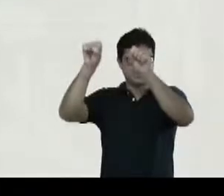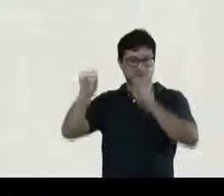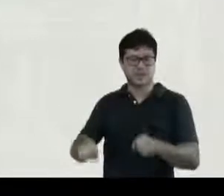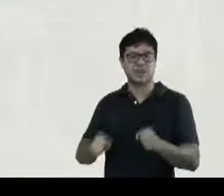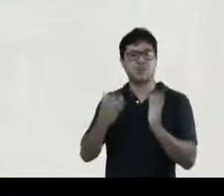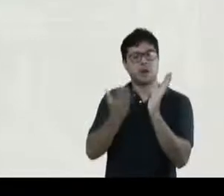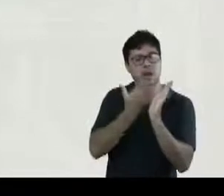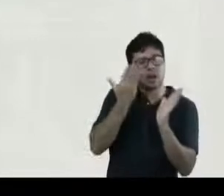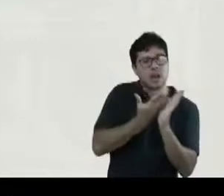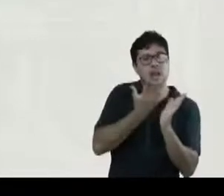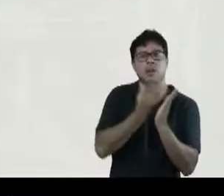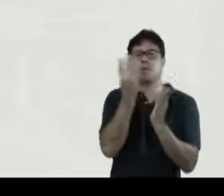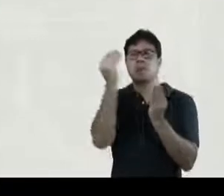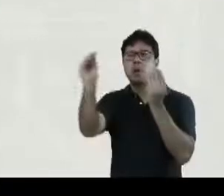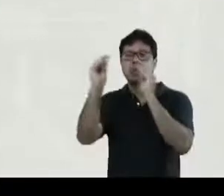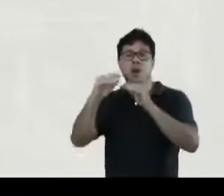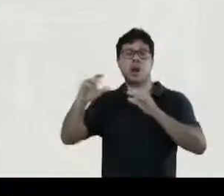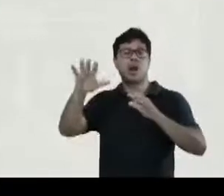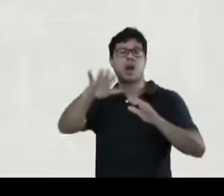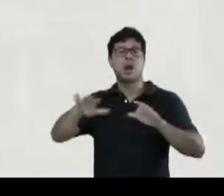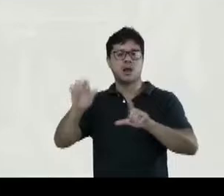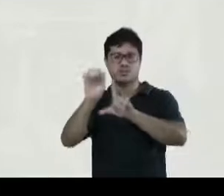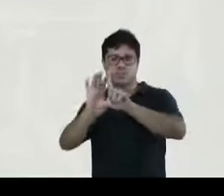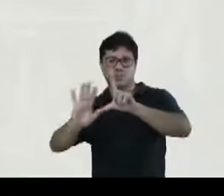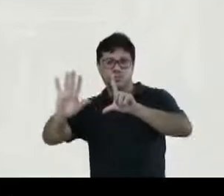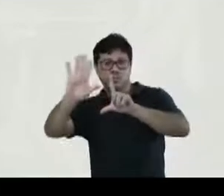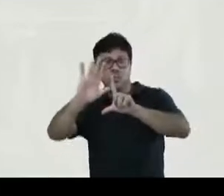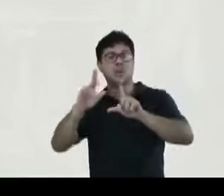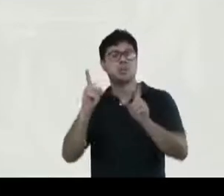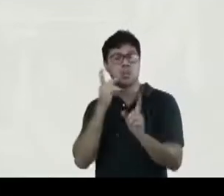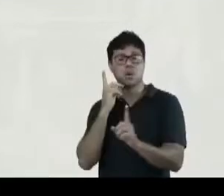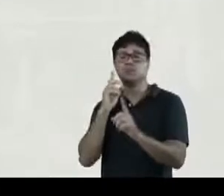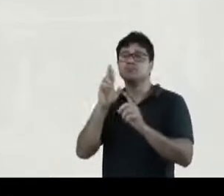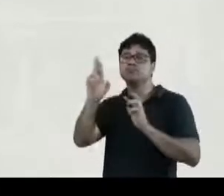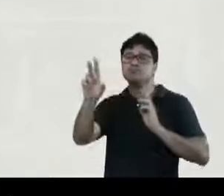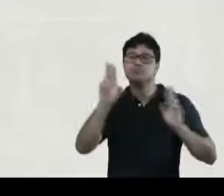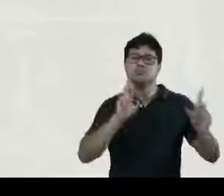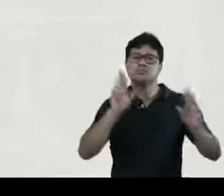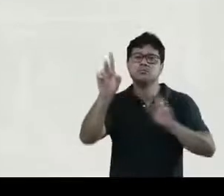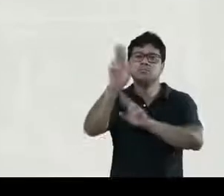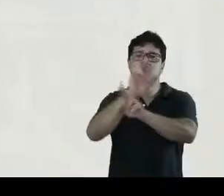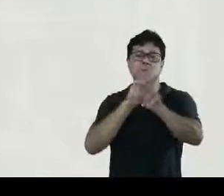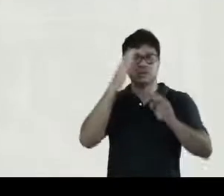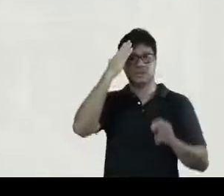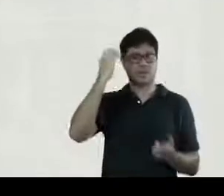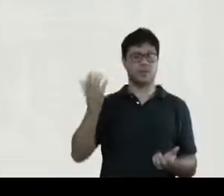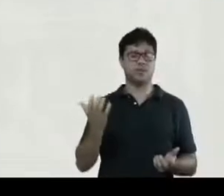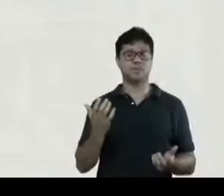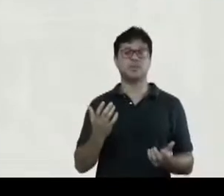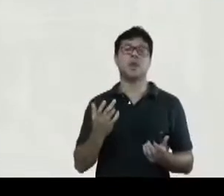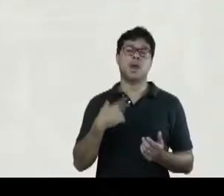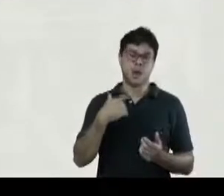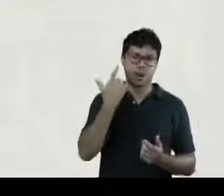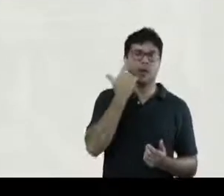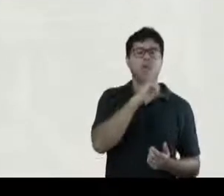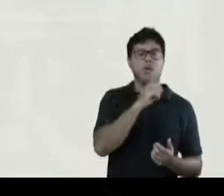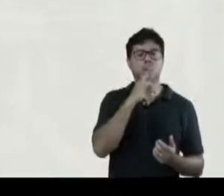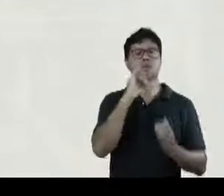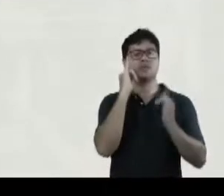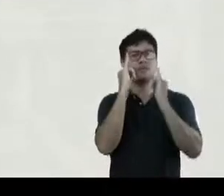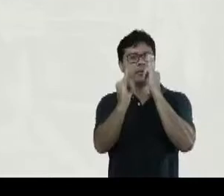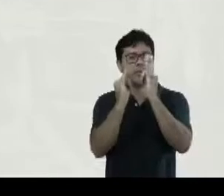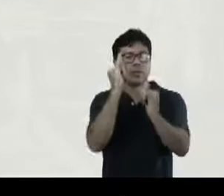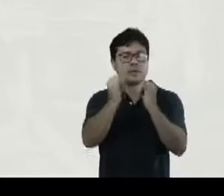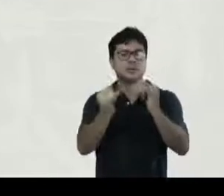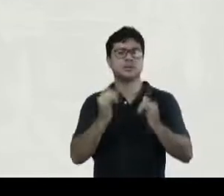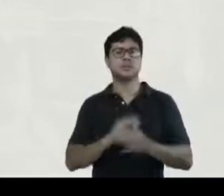die ihrerseits wieder den Nachweisinstrumenten zugutekommen können. Dabei können Sie das